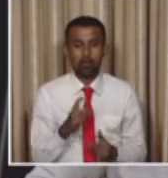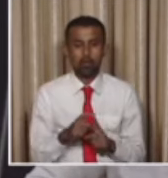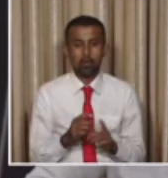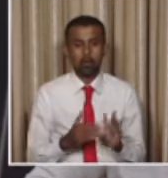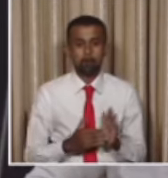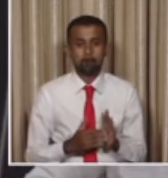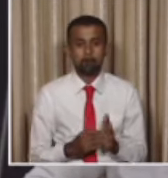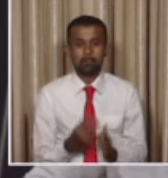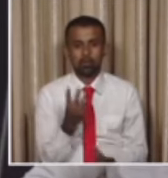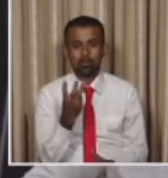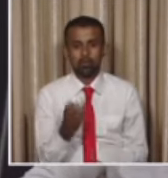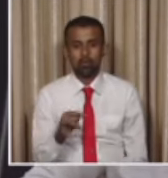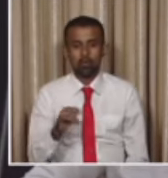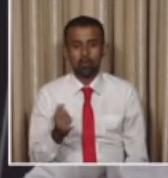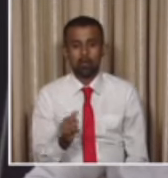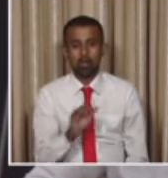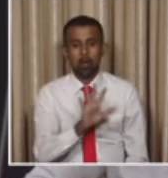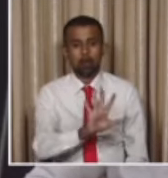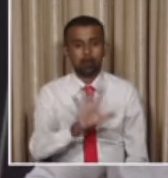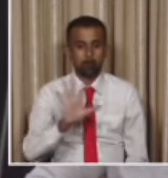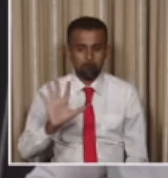මිලියන 3655ක්.